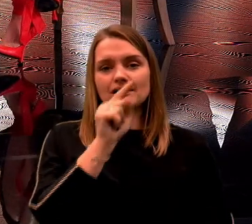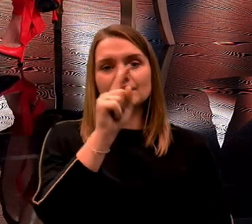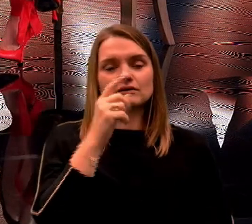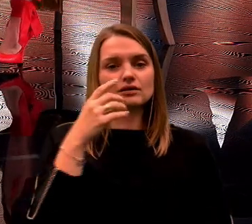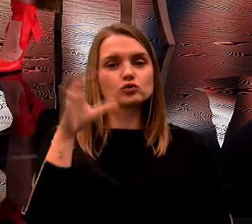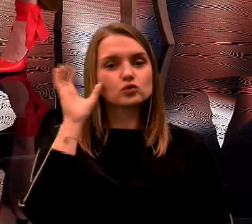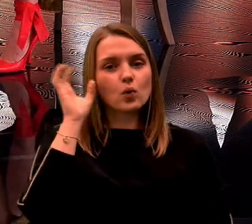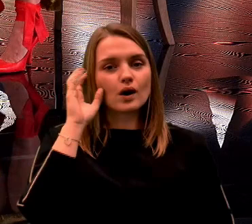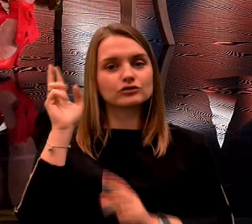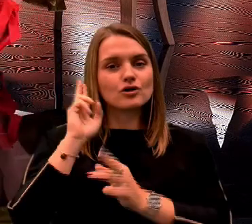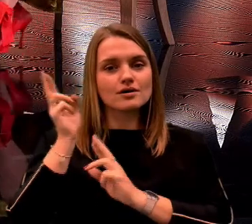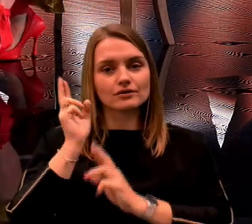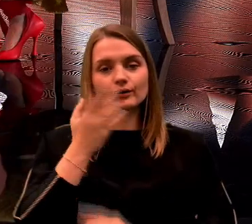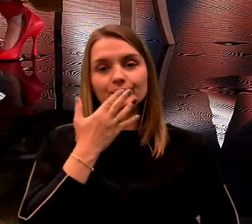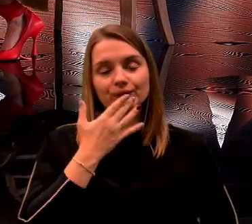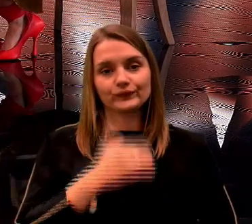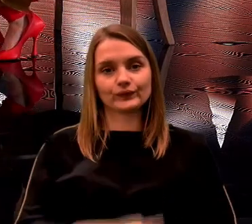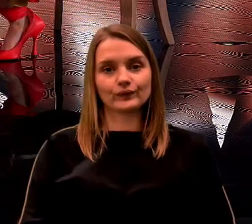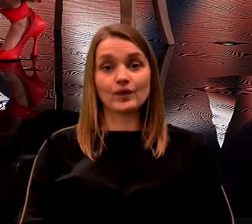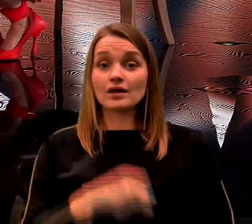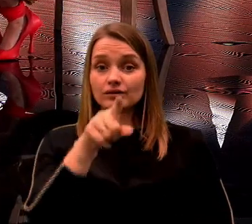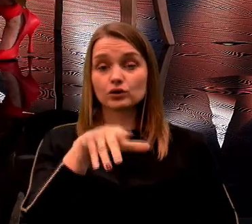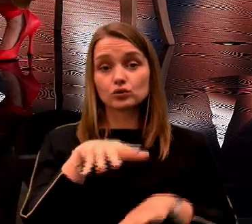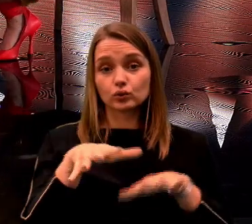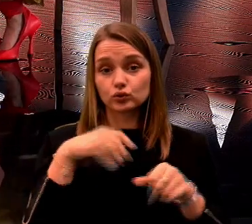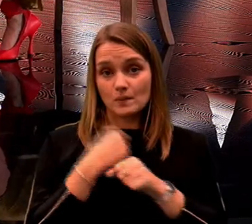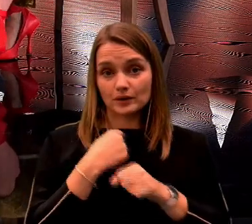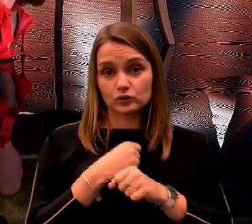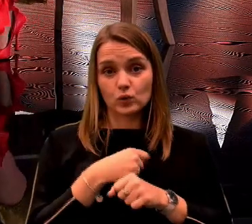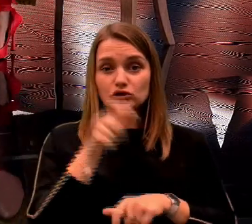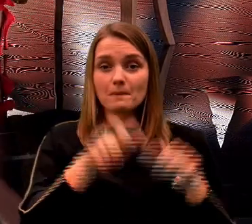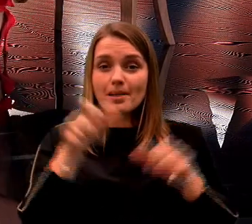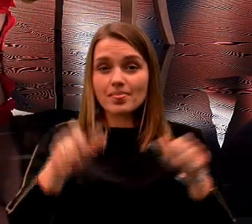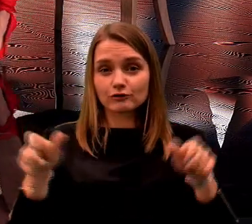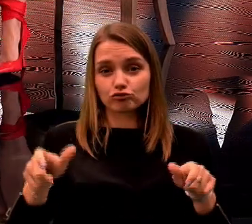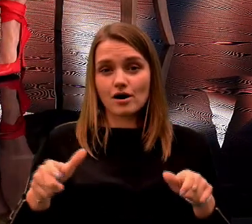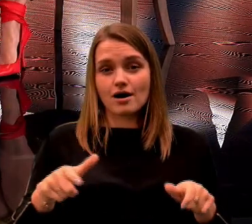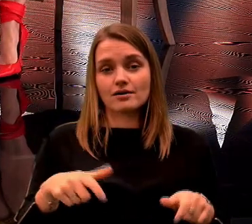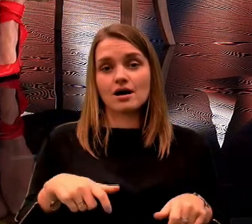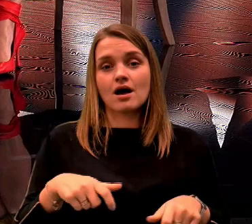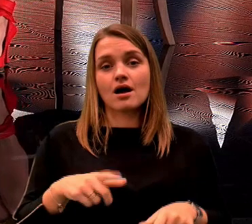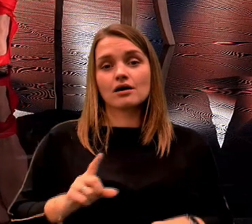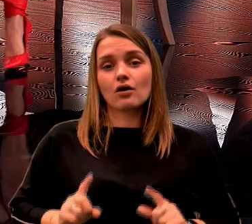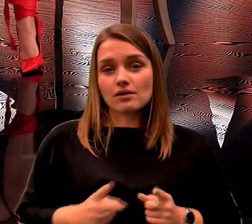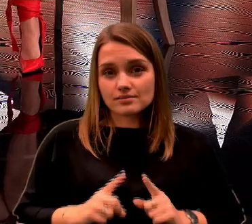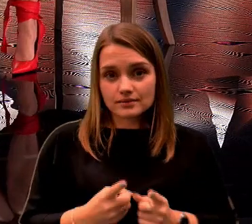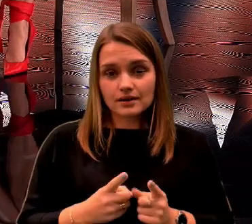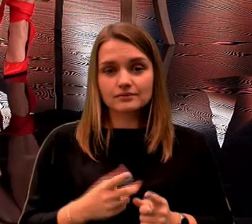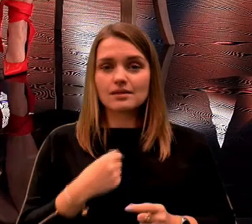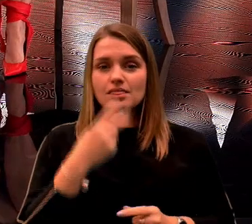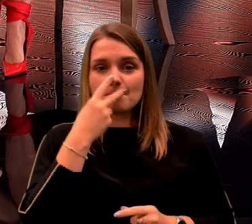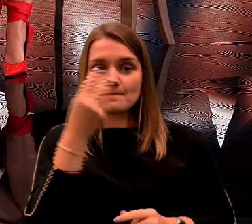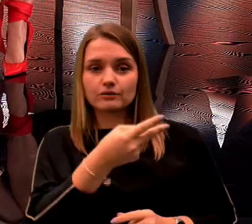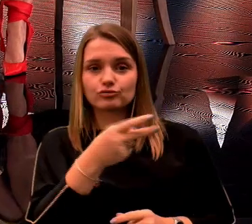Agnieszko. Ty pracujesz dużo z menedżerami i z pracownikami, znowu warszawsko-centrycznie patrząc, na prowincji. I jak